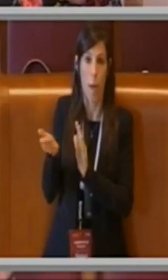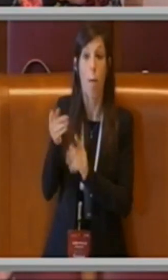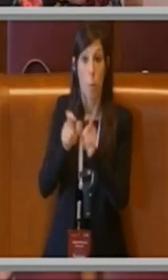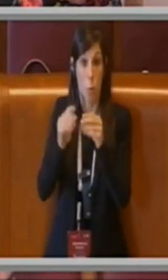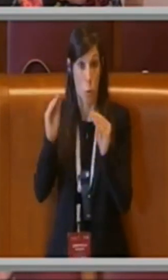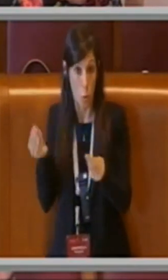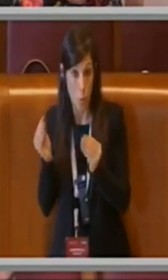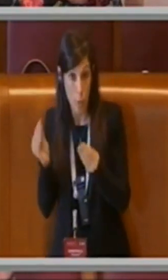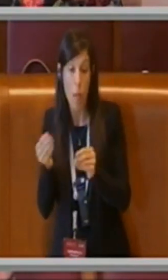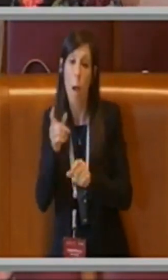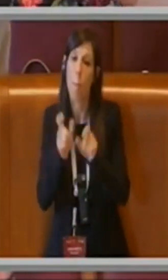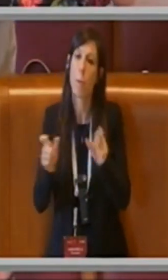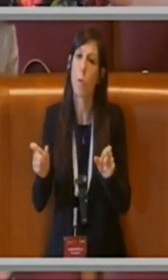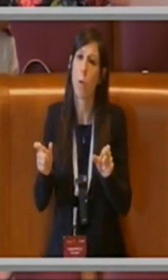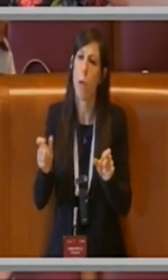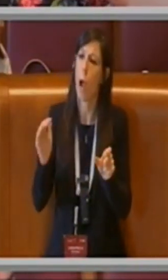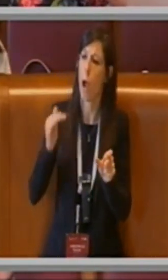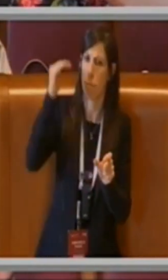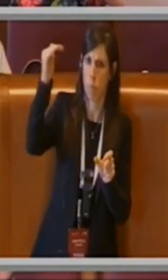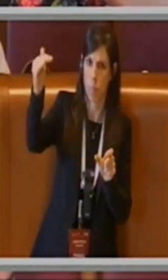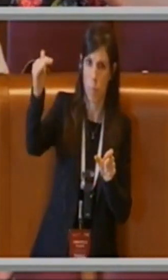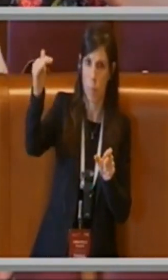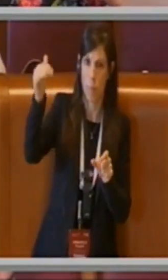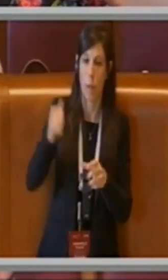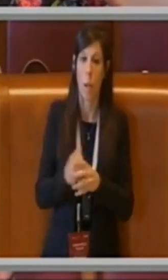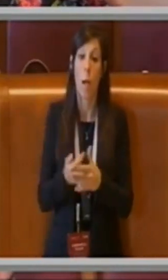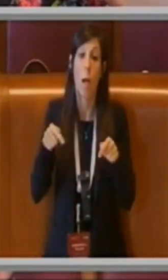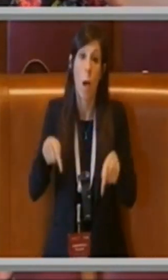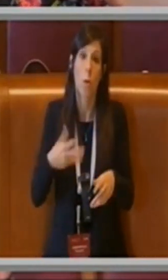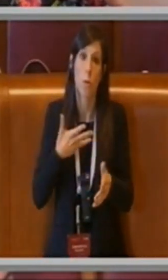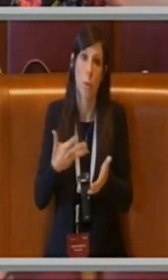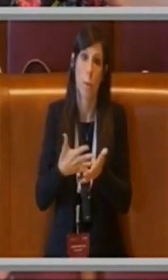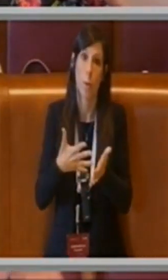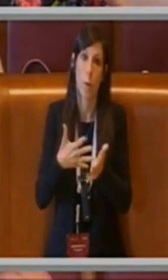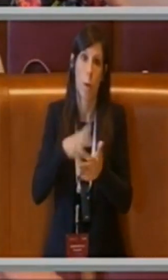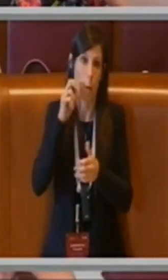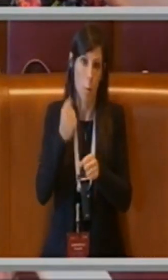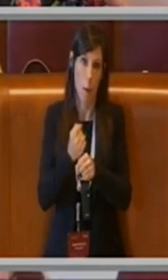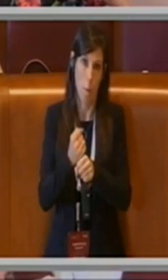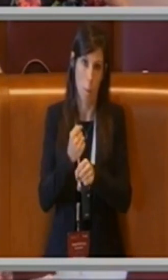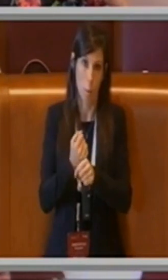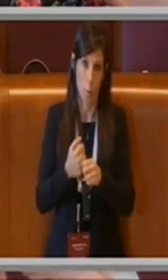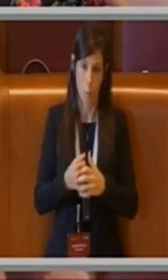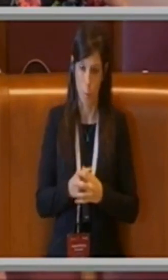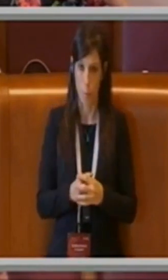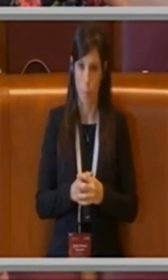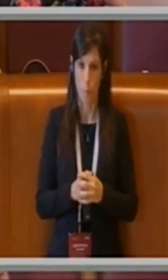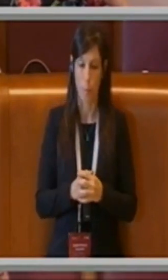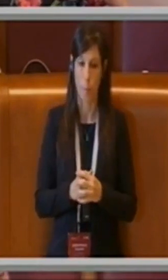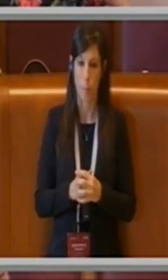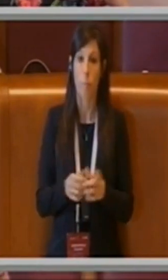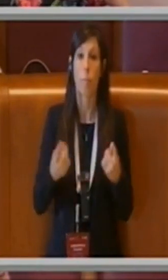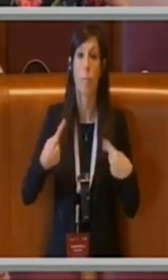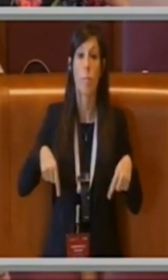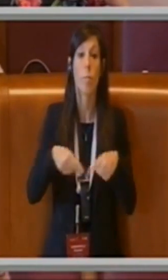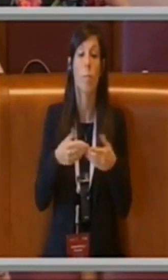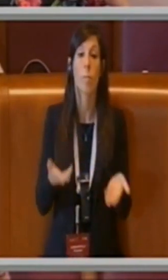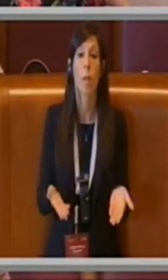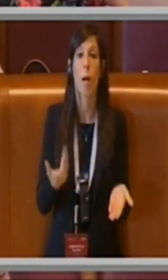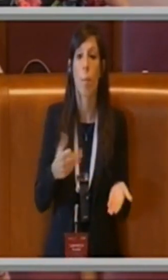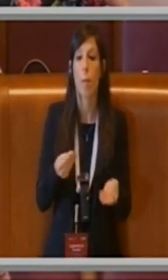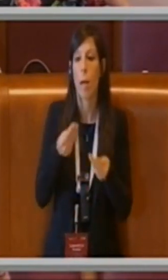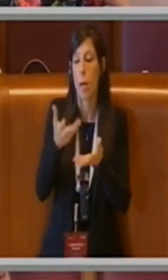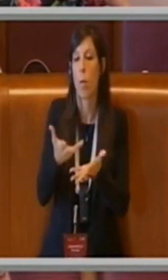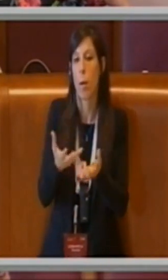giovani che a persone meno giovani che oggi hanno difficoltà a trovarne. Siamo qui per dare